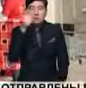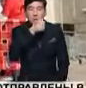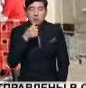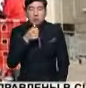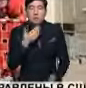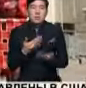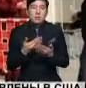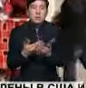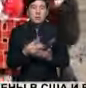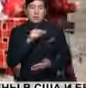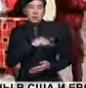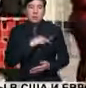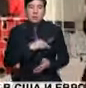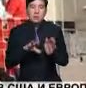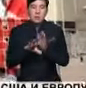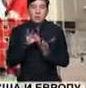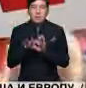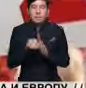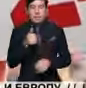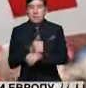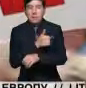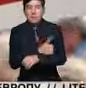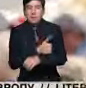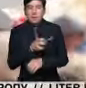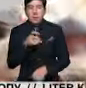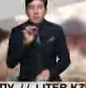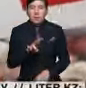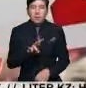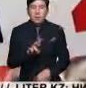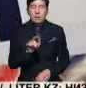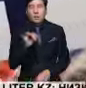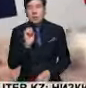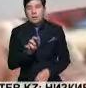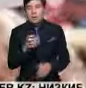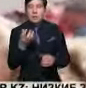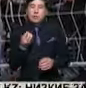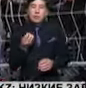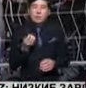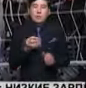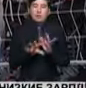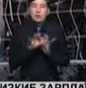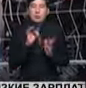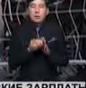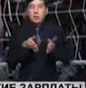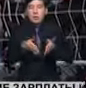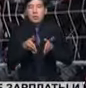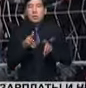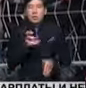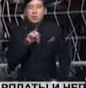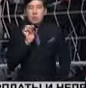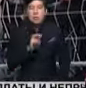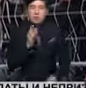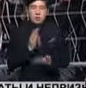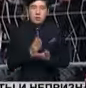Например, работников избирательных участков обучают методам деэскалации. Также сотрудникам объясняют пути отхода, если им